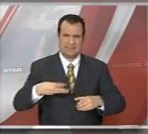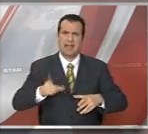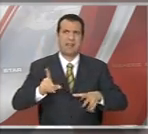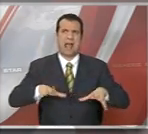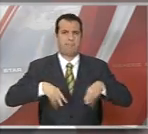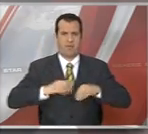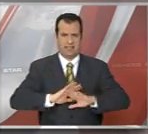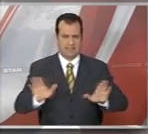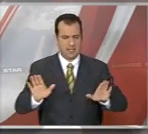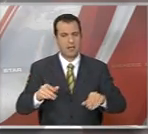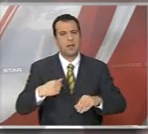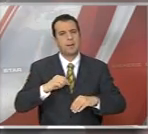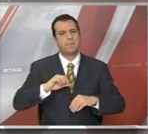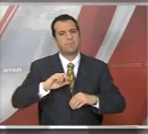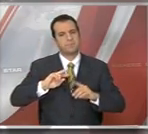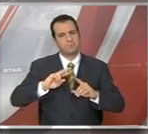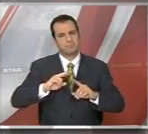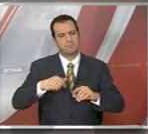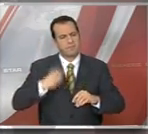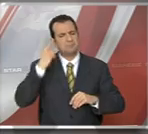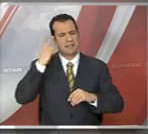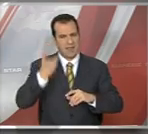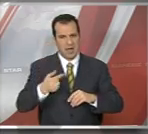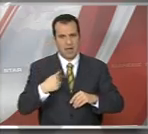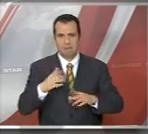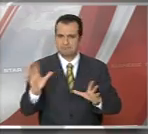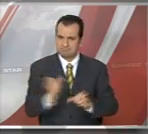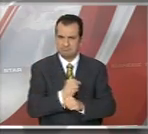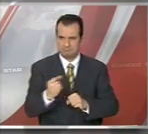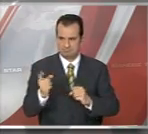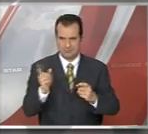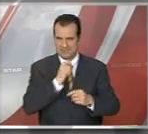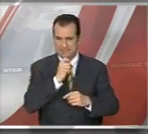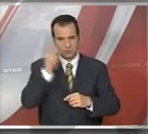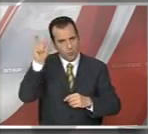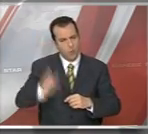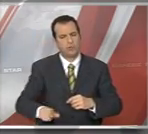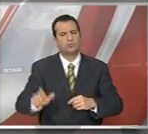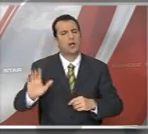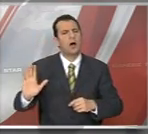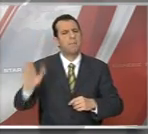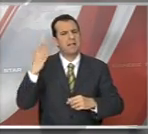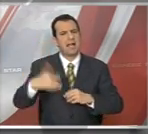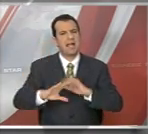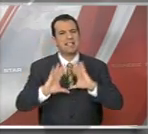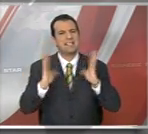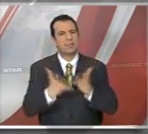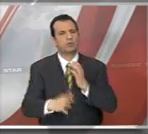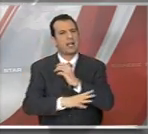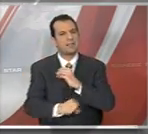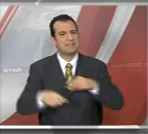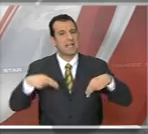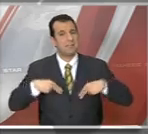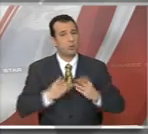επισημάνουμε κύριε τσιγκρή μια που σας βρήκα και σας πέτυχα και επειδή έχετε διατελέσει γενικός γραμματέας του υπουργείου